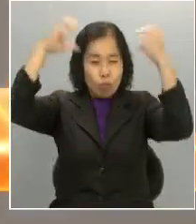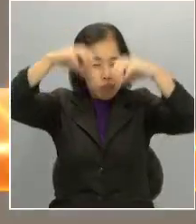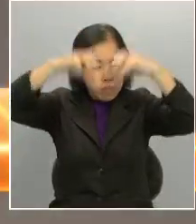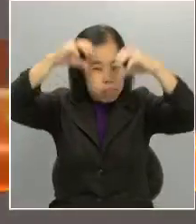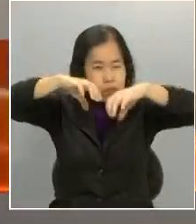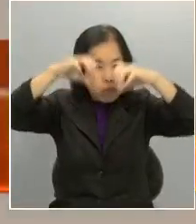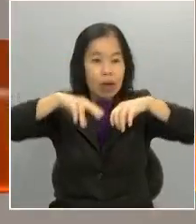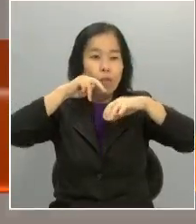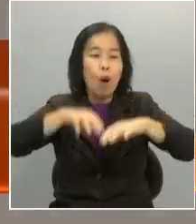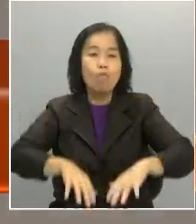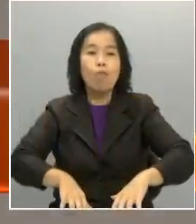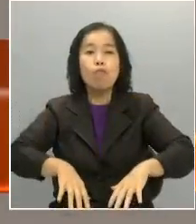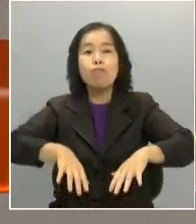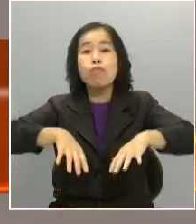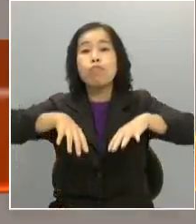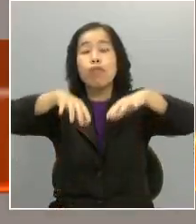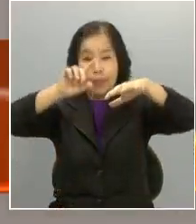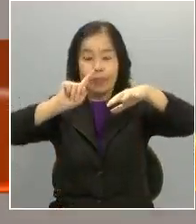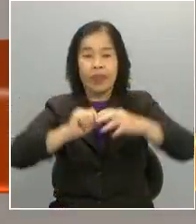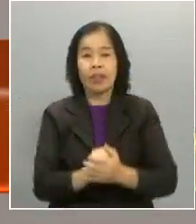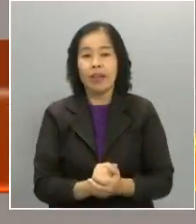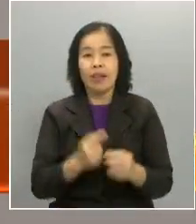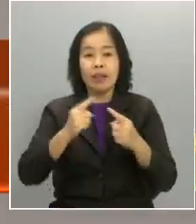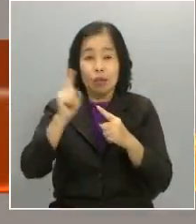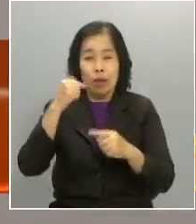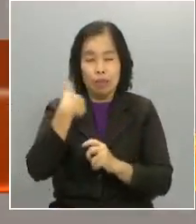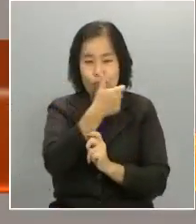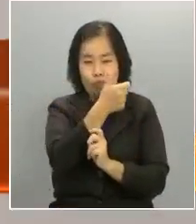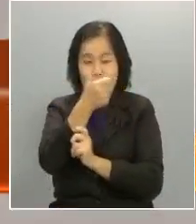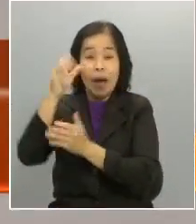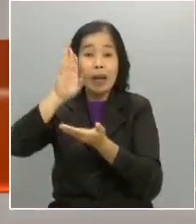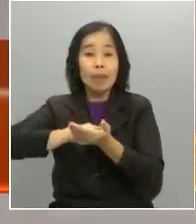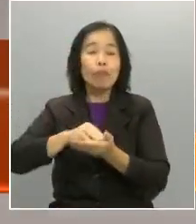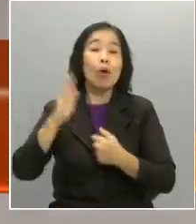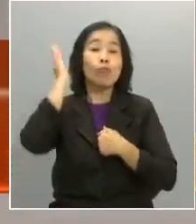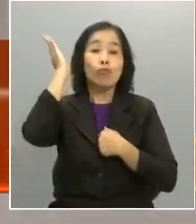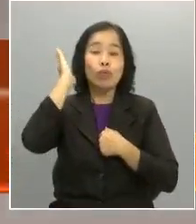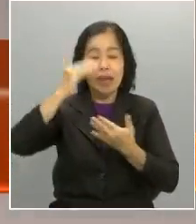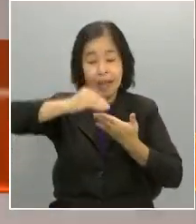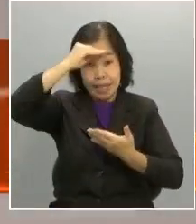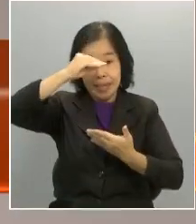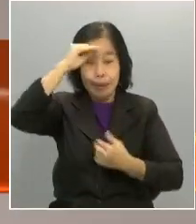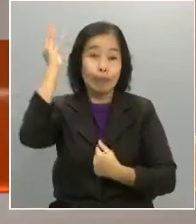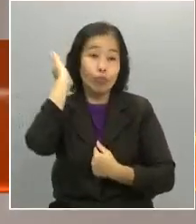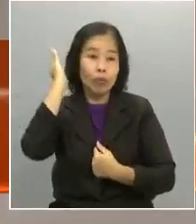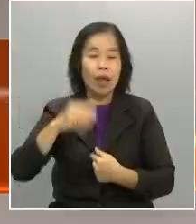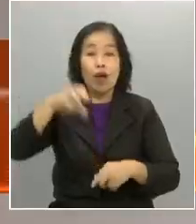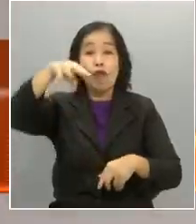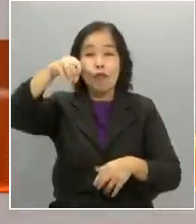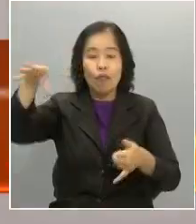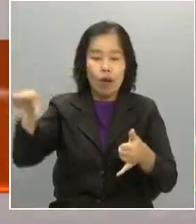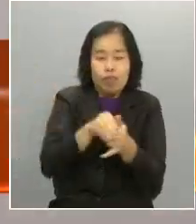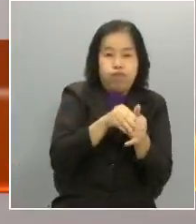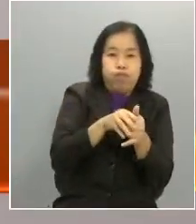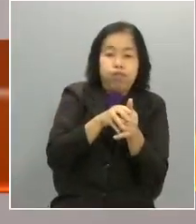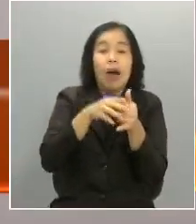คุณผู้ชมครับมีภาพเหตุการณ์เด็กนักเรียนชายคนหนึ่งถูกไฟดูดครับและ